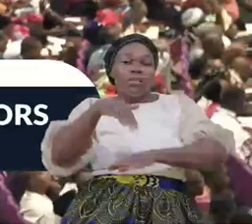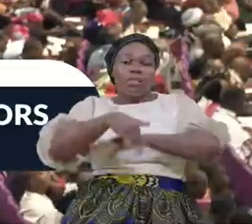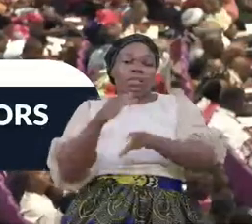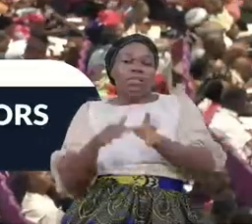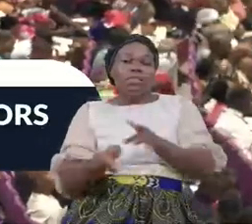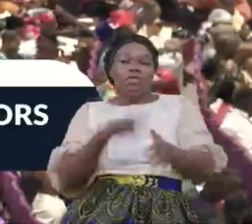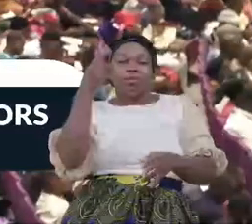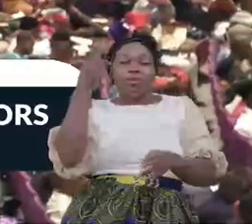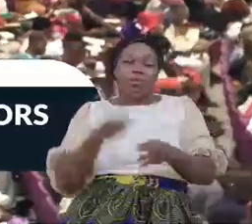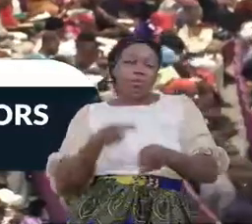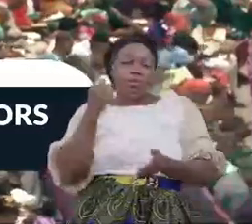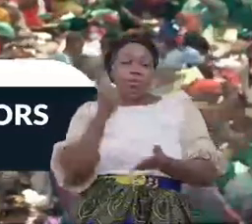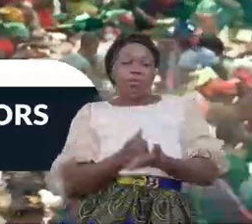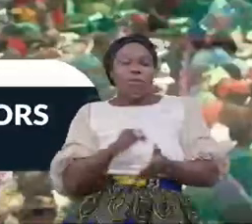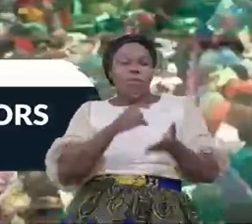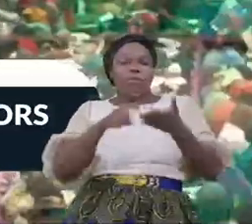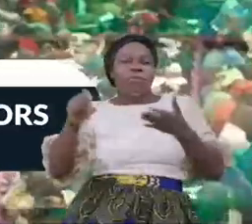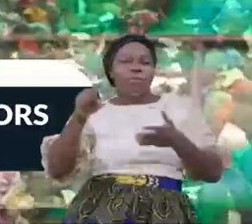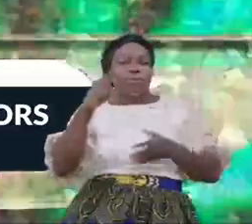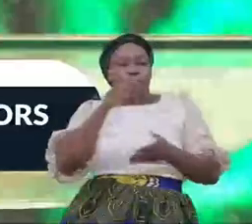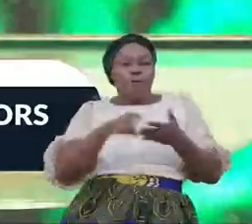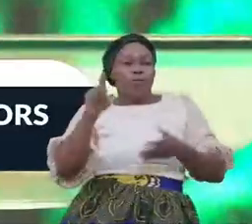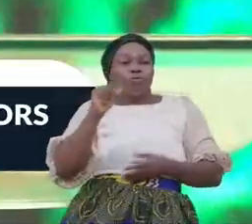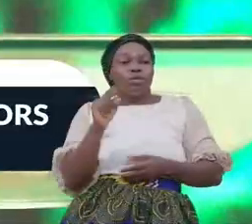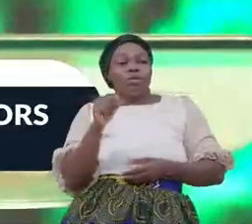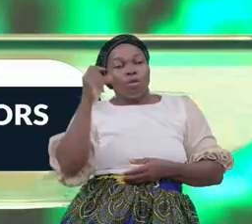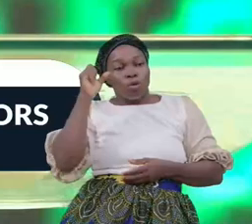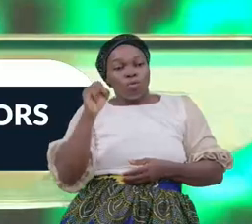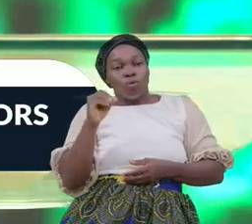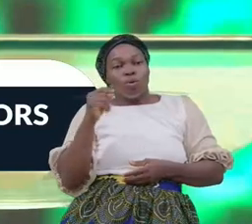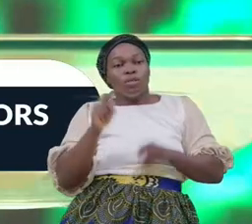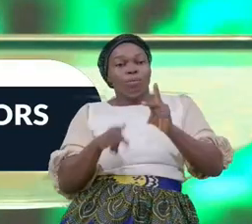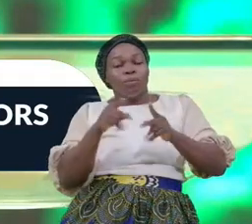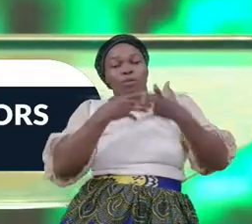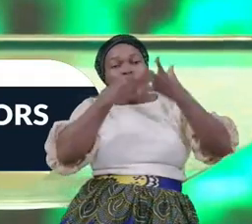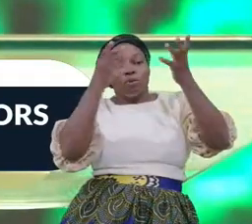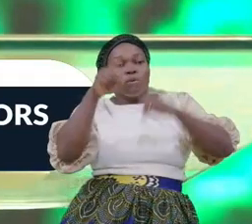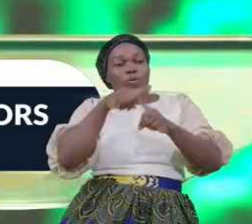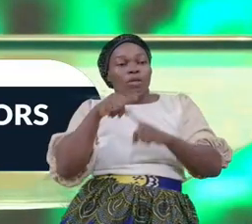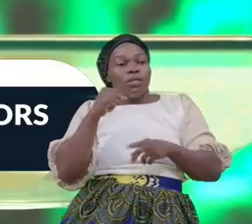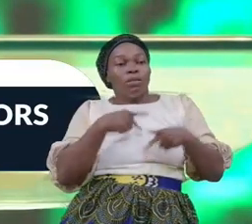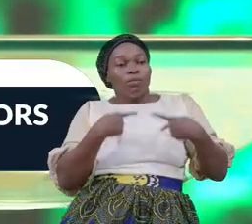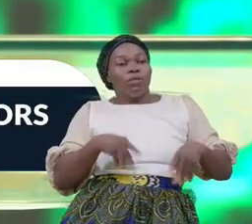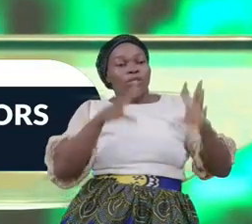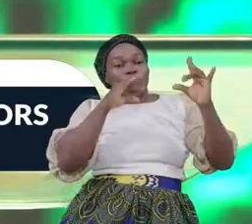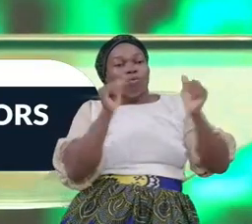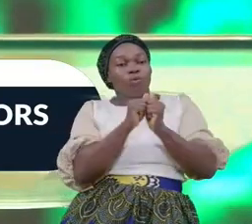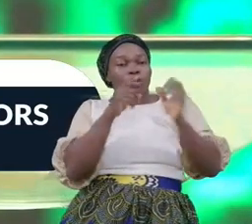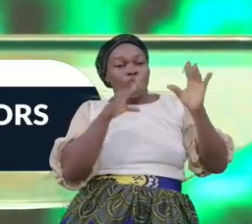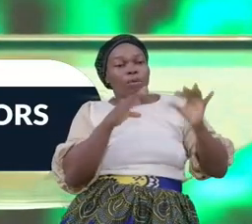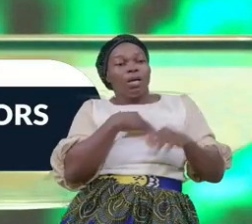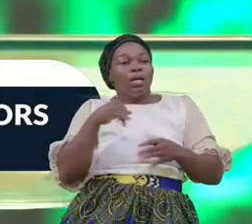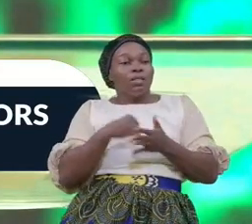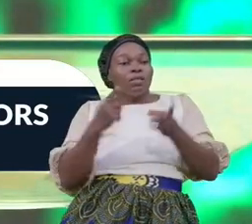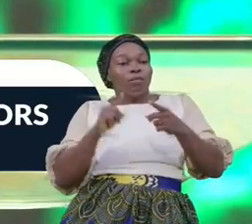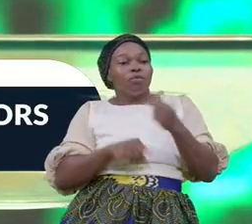Voilà le verset 20. Le peuple poussa des cris et les sacrificateurs sonnaient des trompettes.